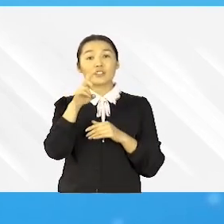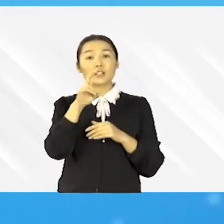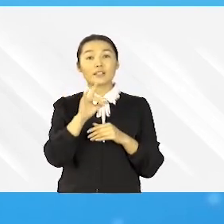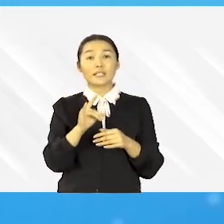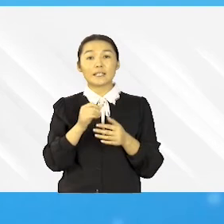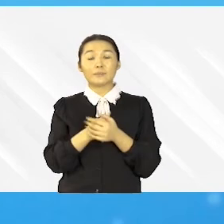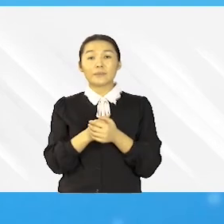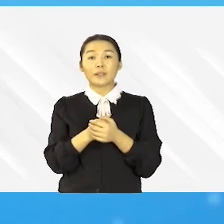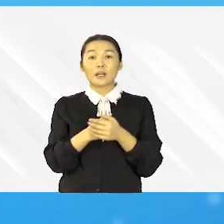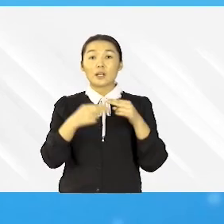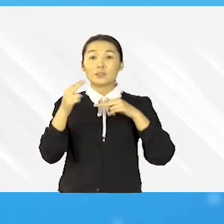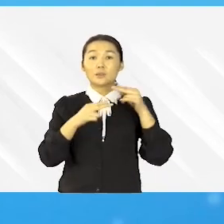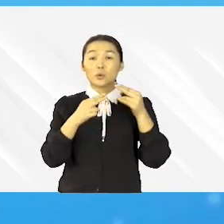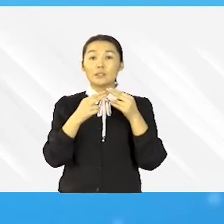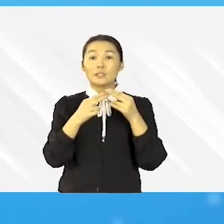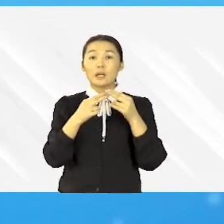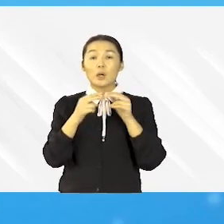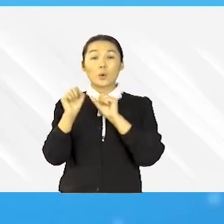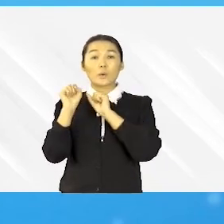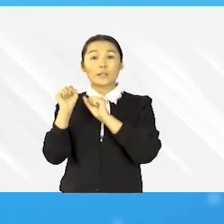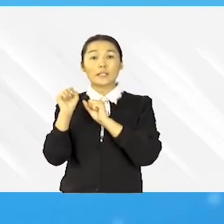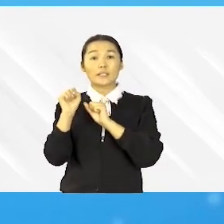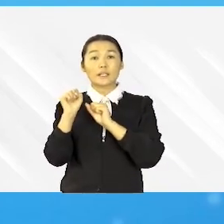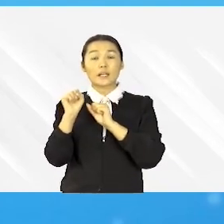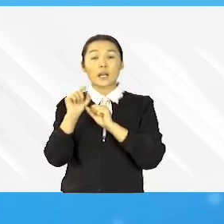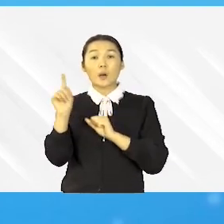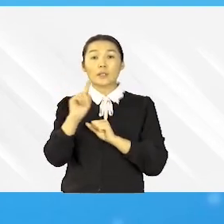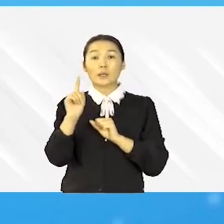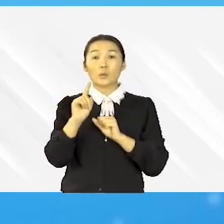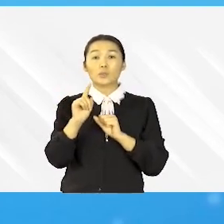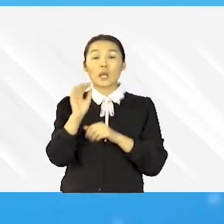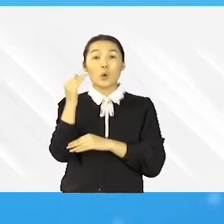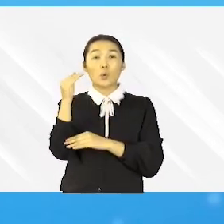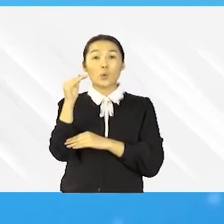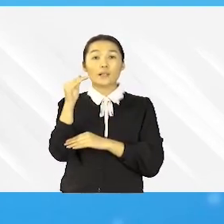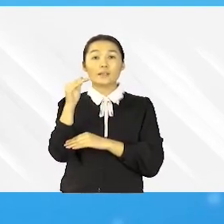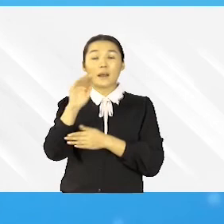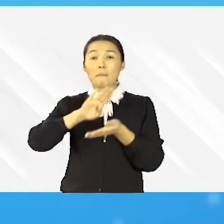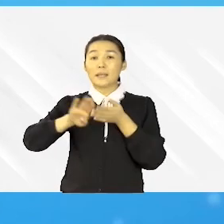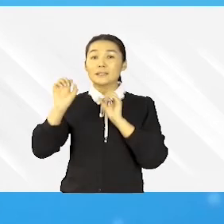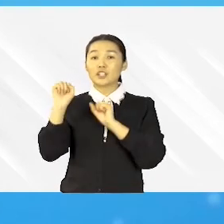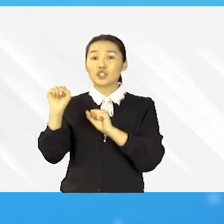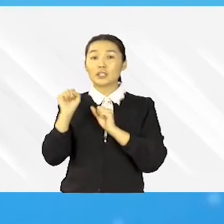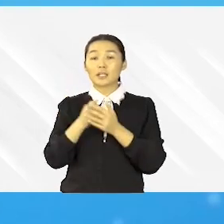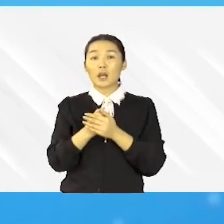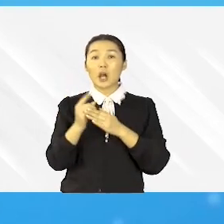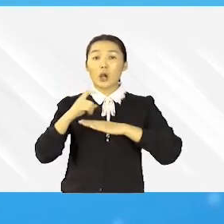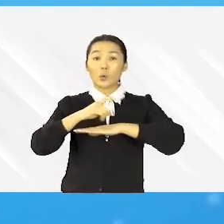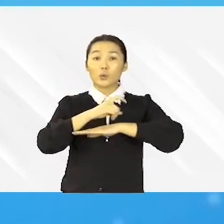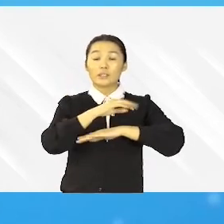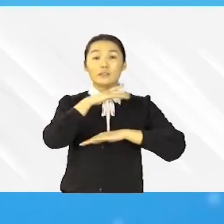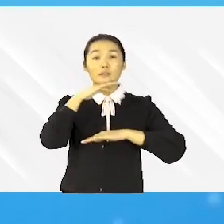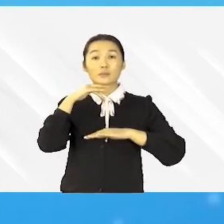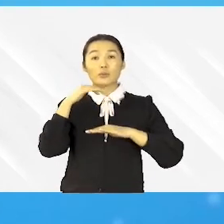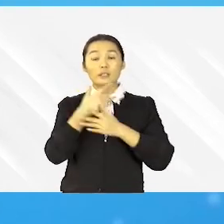часто строят укрытие, поскольку куколка очень уязвима и беззащитна. К примеру, гусеницы многих бабочек сооружают